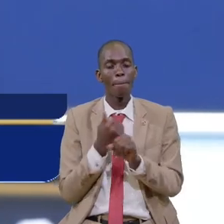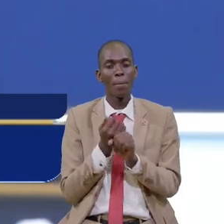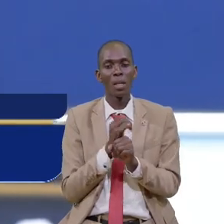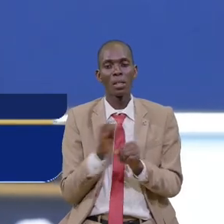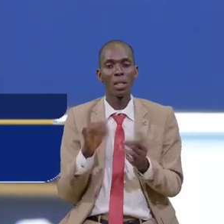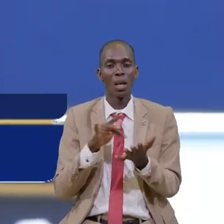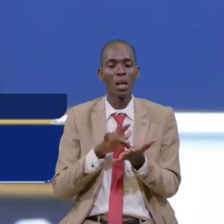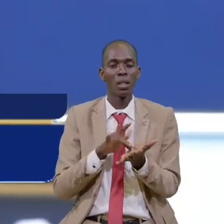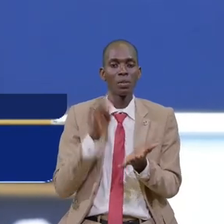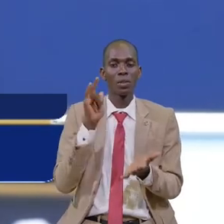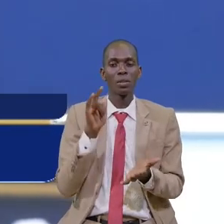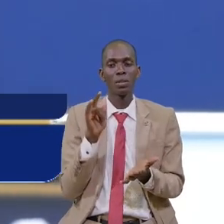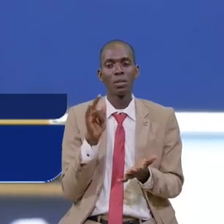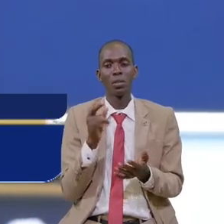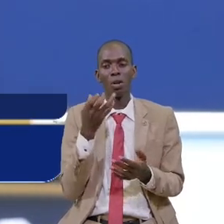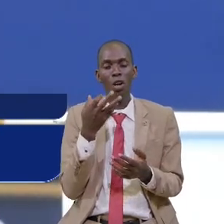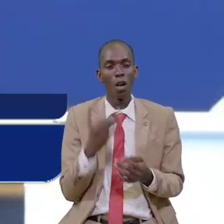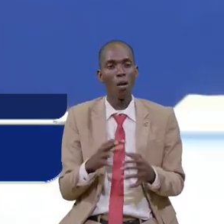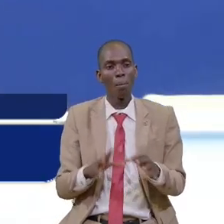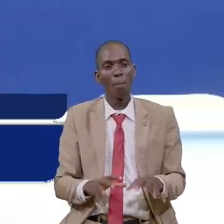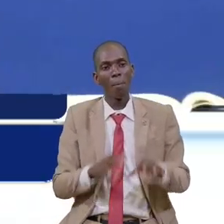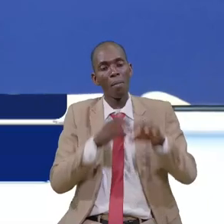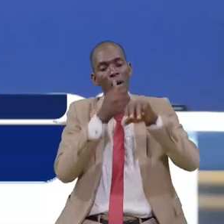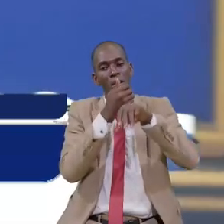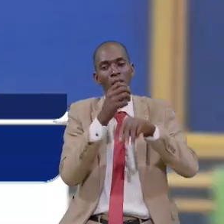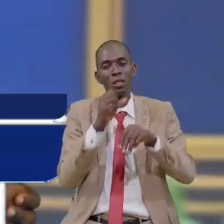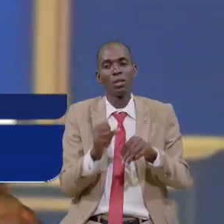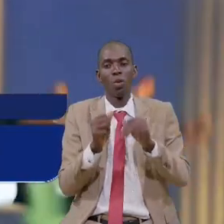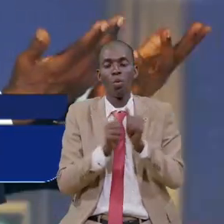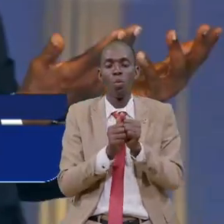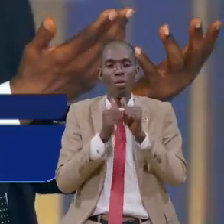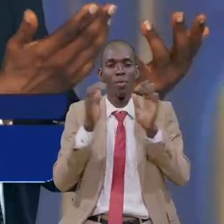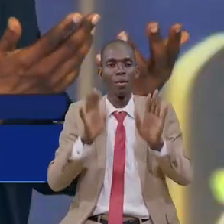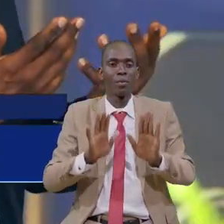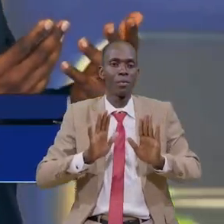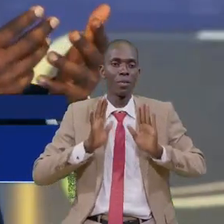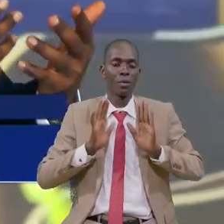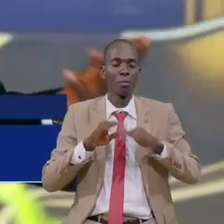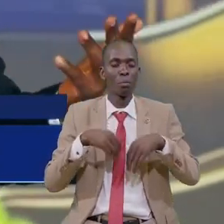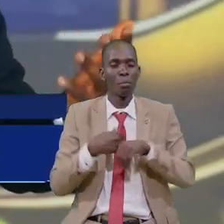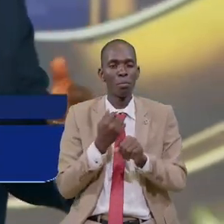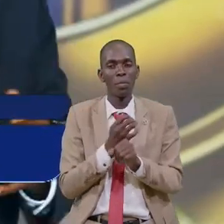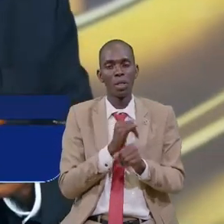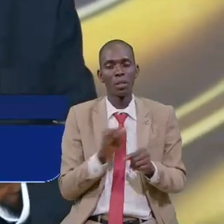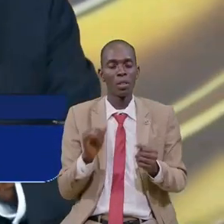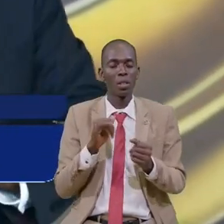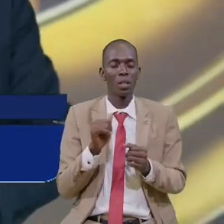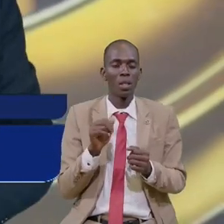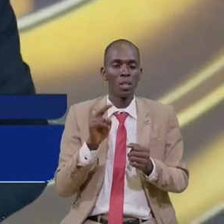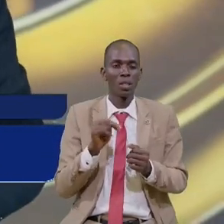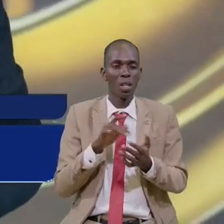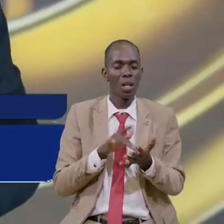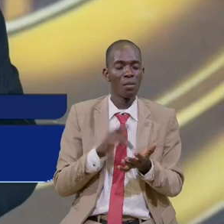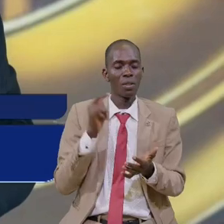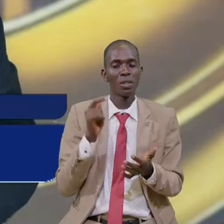avantage des montagnes sans crainte. profiter des montagnes, tirer avantage des